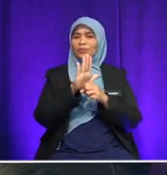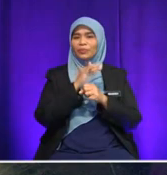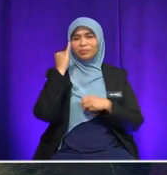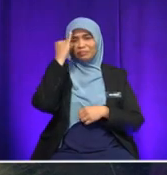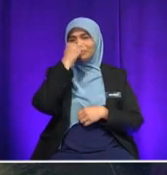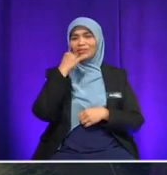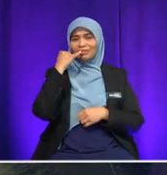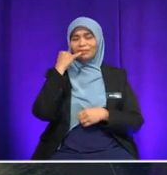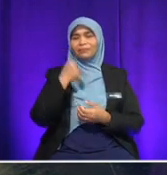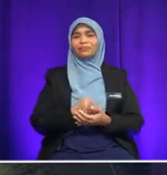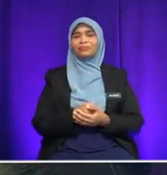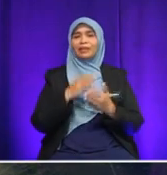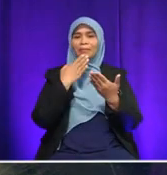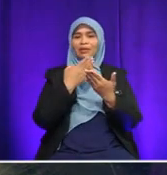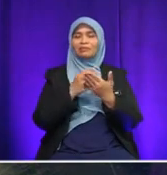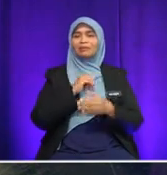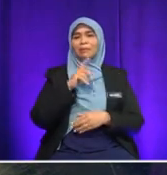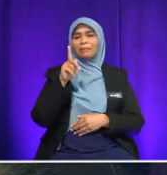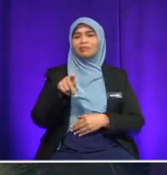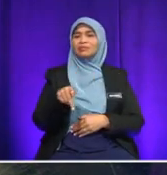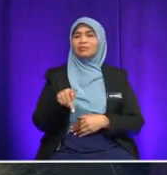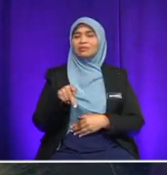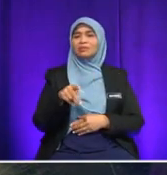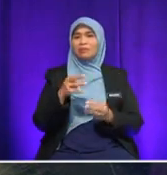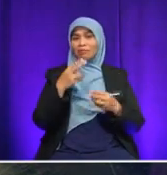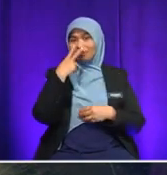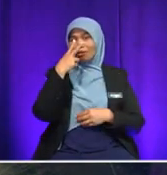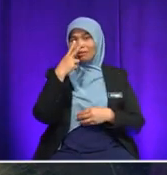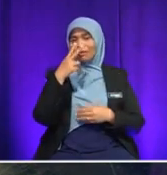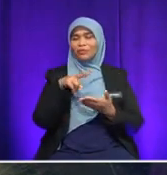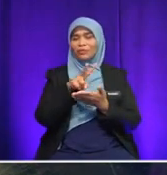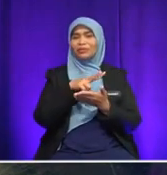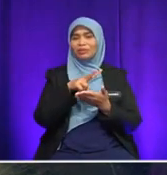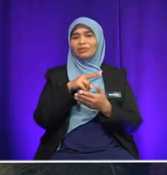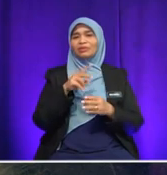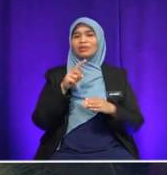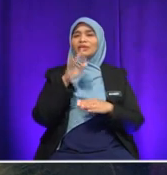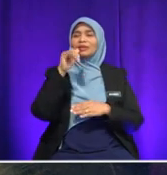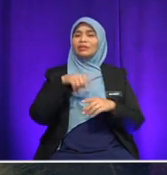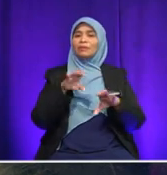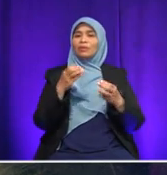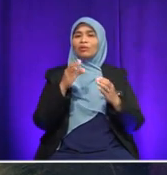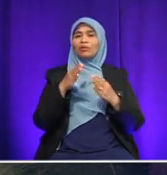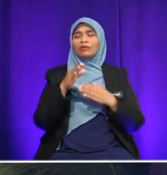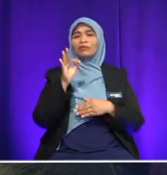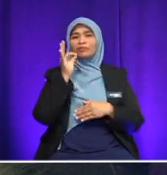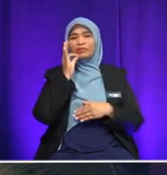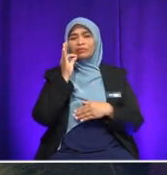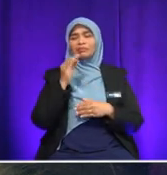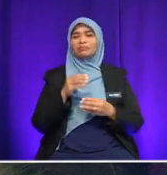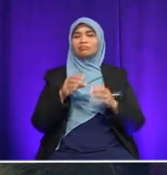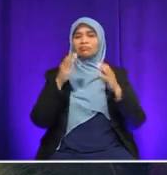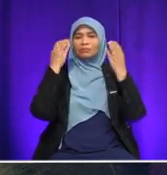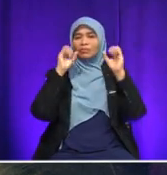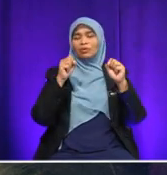betul. Okey, baiklah cikgu, saya pasti semua sebenarnya nak tengok tayangan video yang dihasilkan oleh Fatihah ni kan? Ya. Tapi sebelum itu mungkin cikgu boleh berikan rumusan